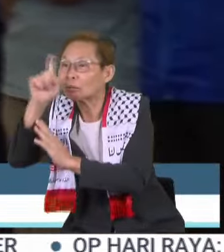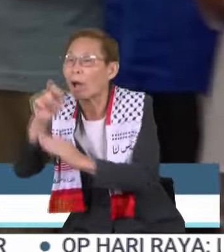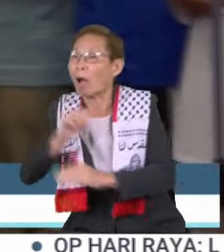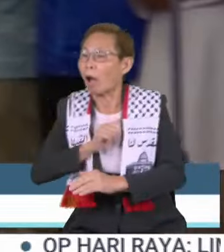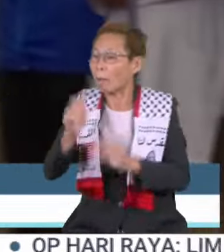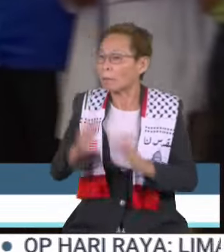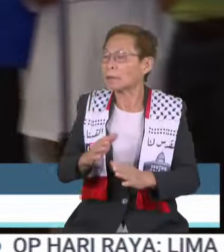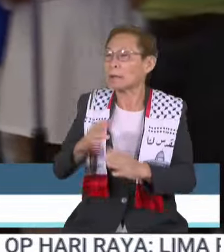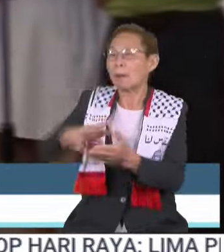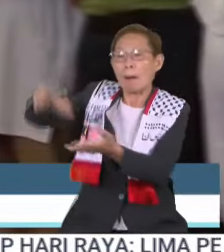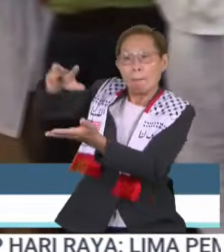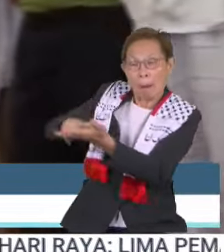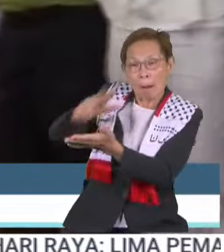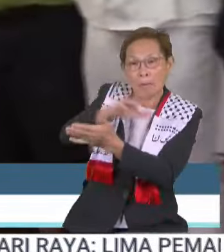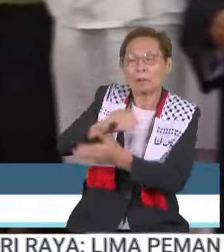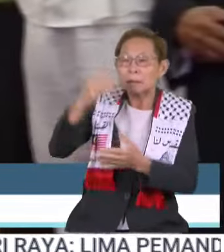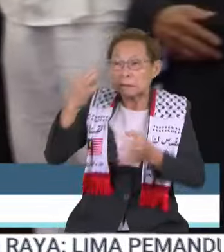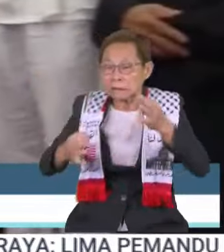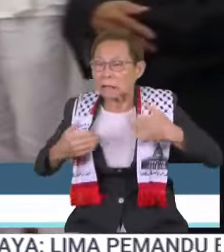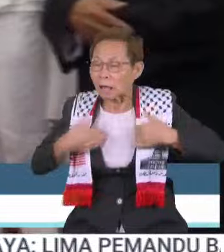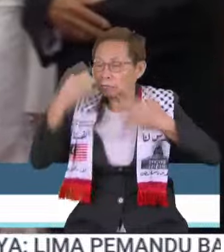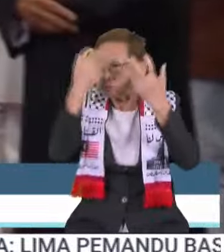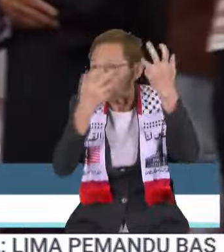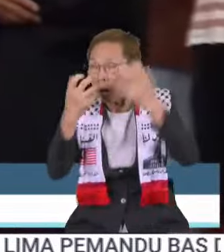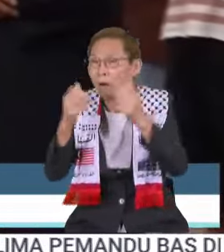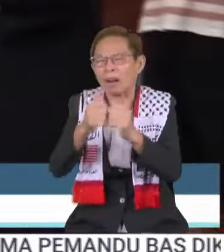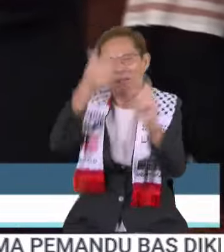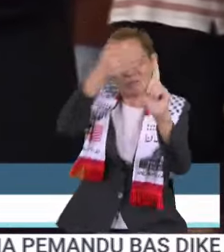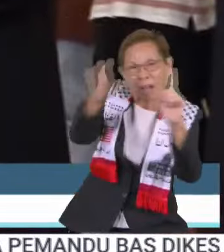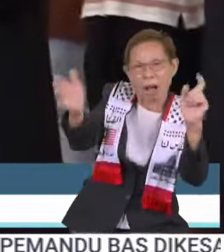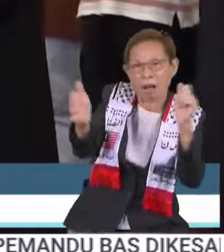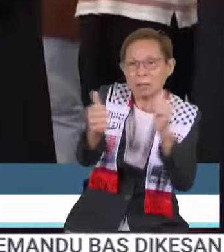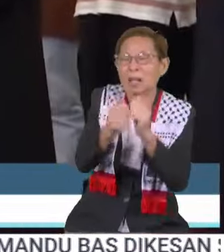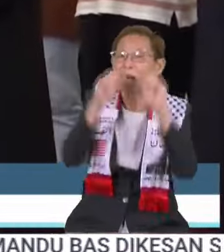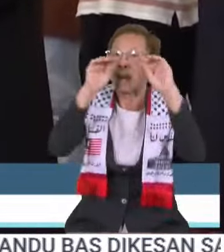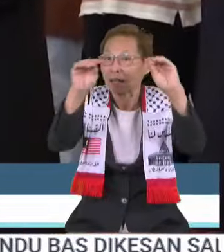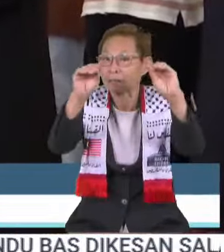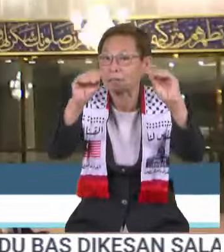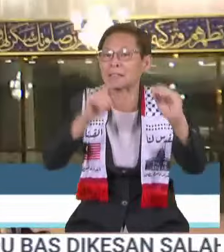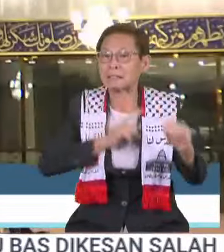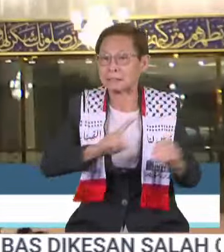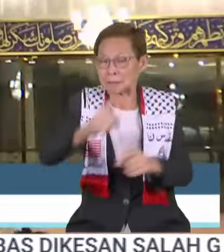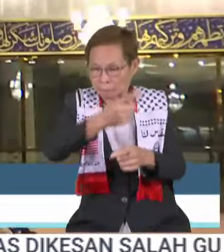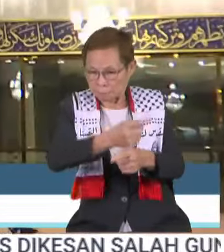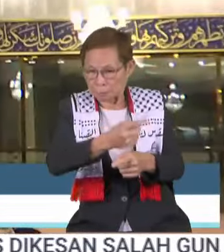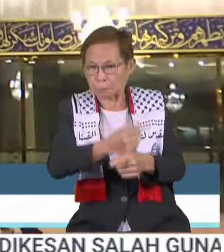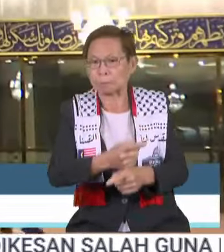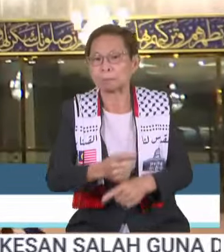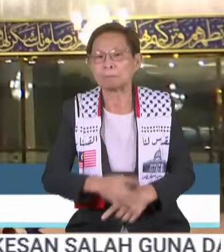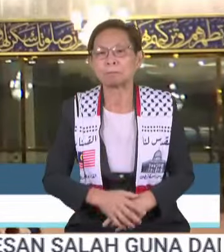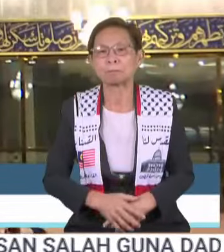terdapat kekeliruan serta ajaran bercanggah dengan ajaran ahli sunnah wal jamaah.